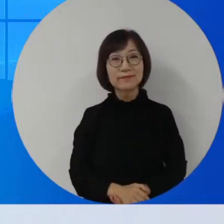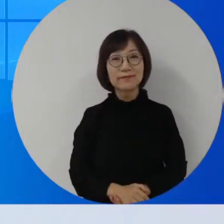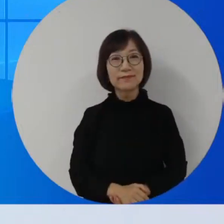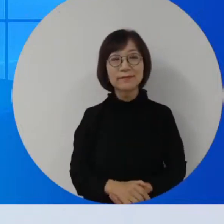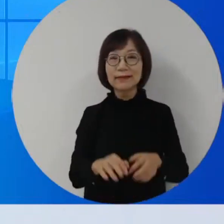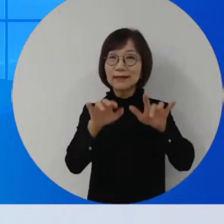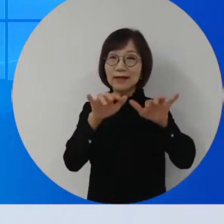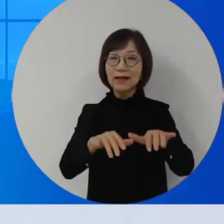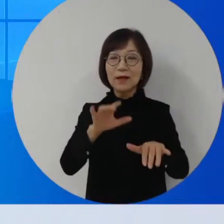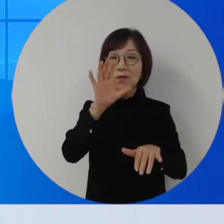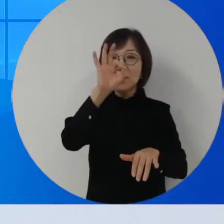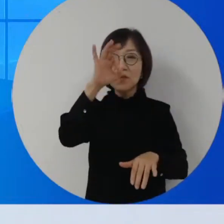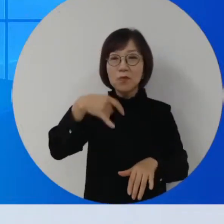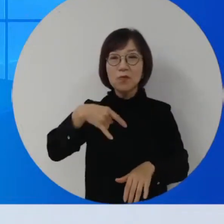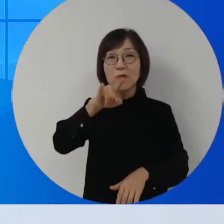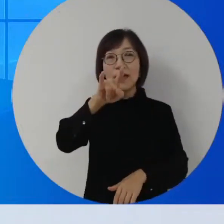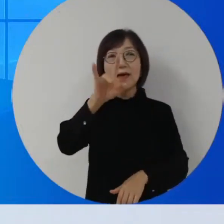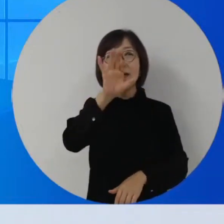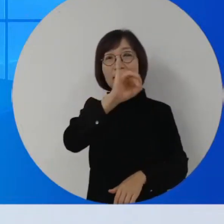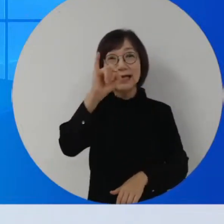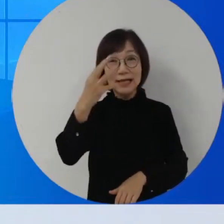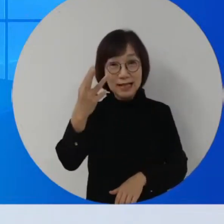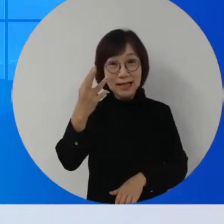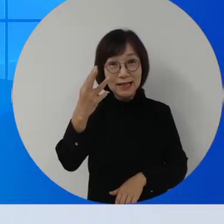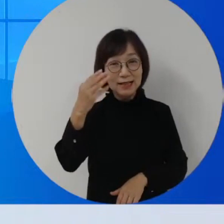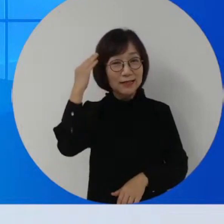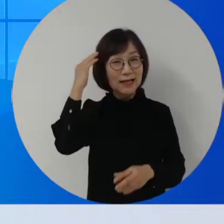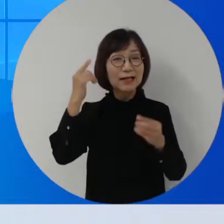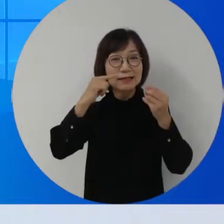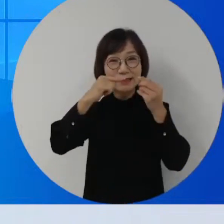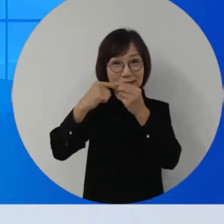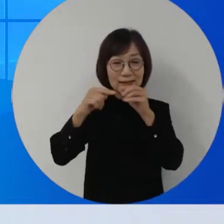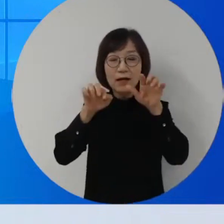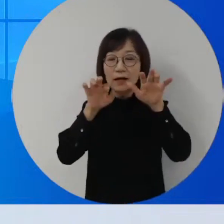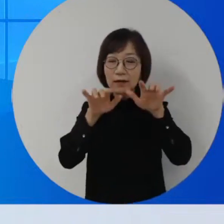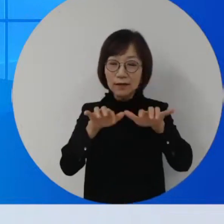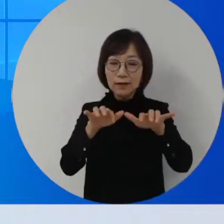웨일이라고 입력해 주세요. 한글로 웨일.